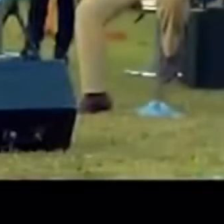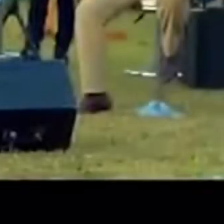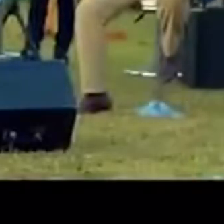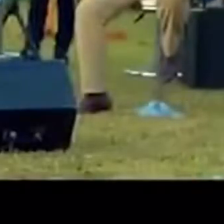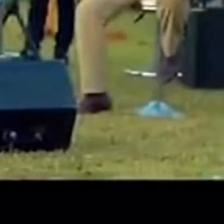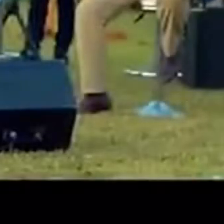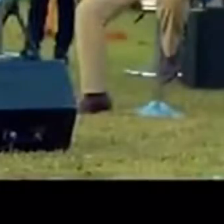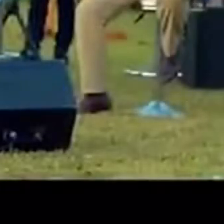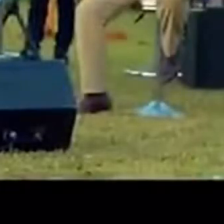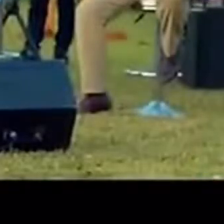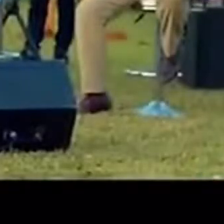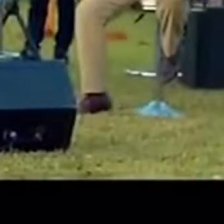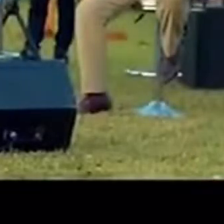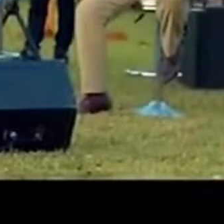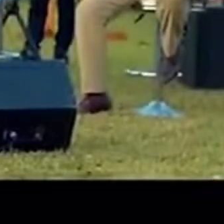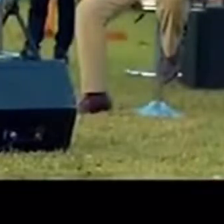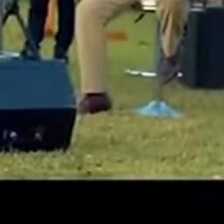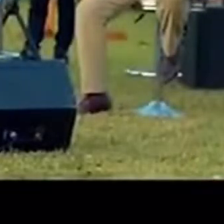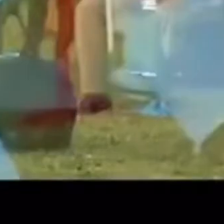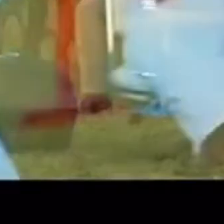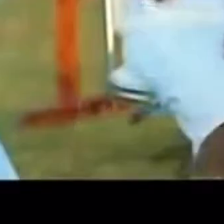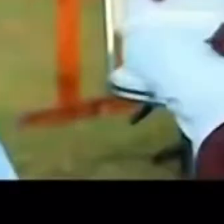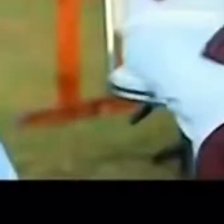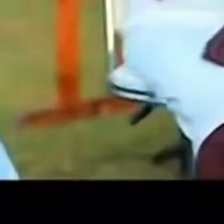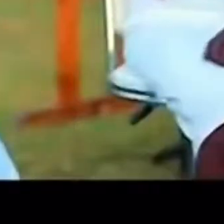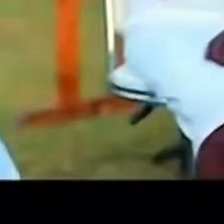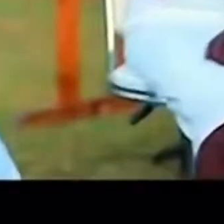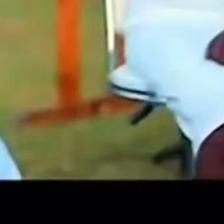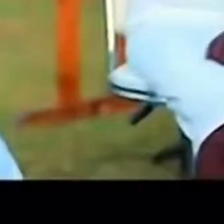makosa yenu bayawe